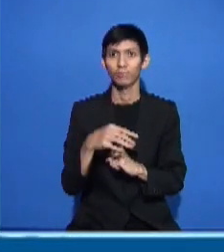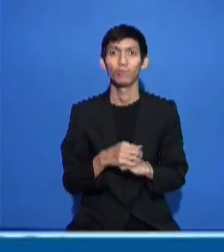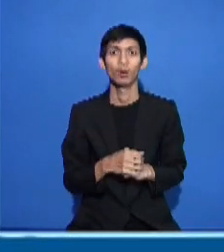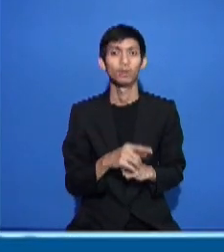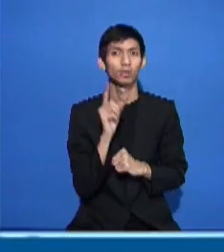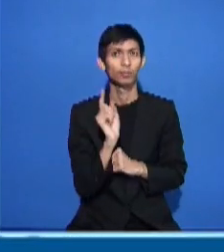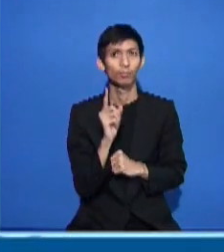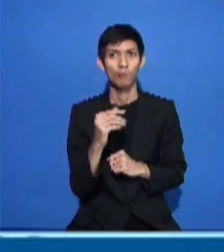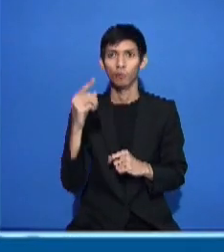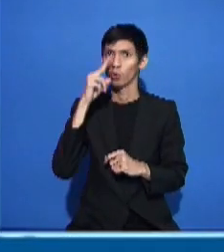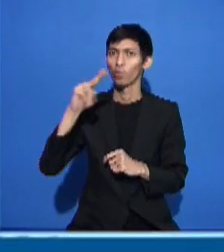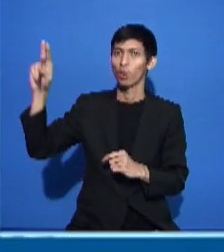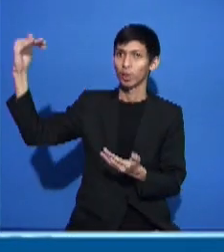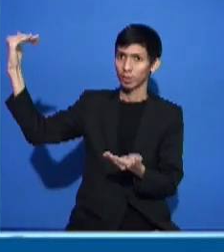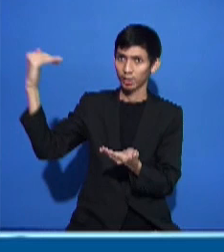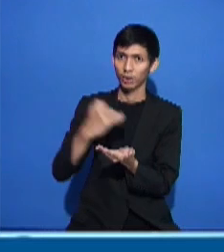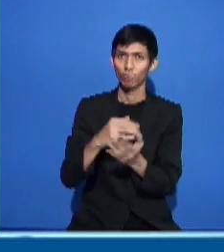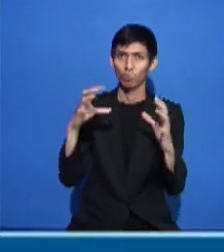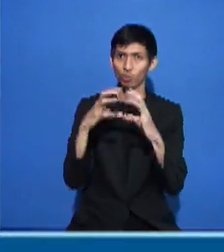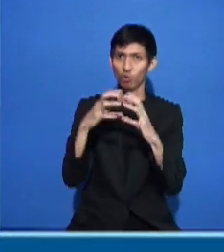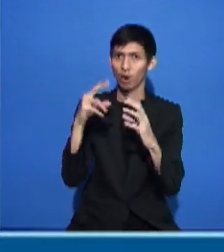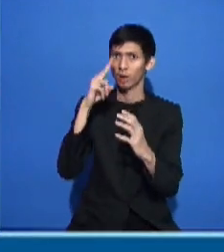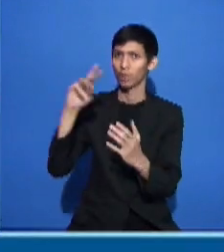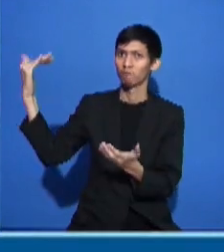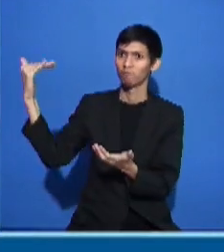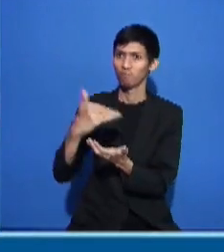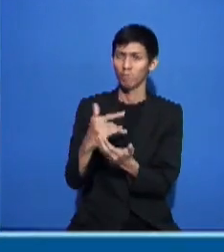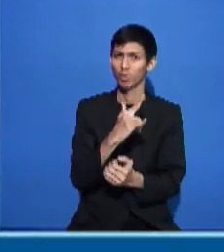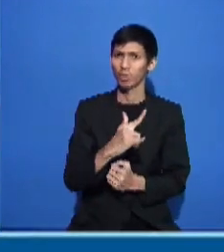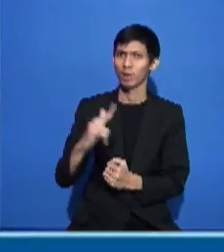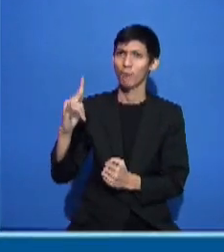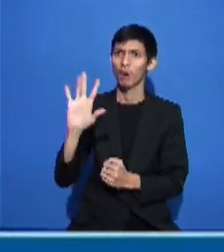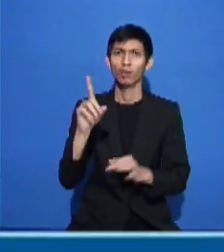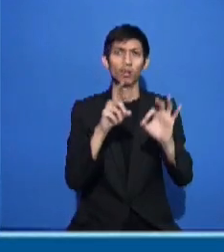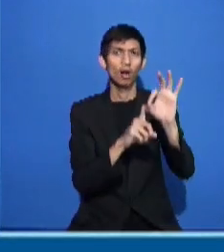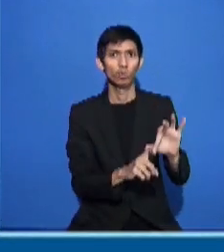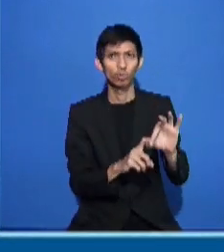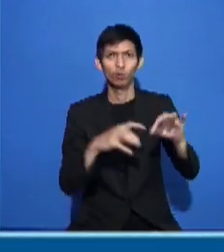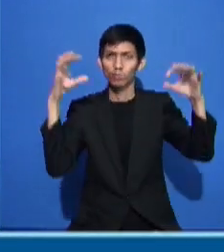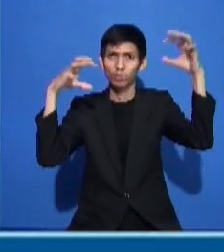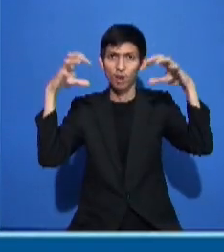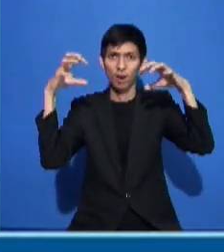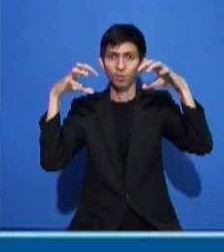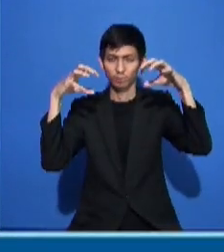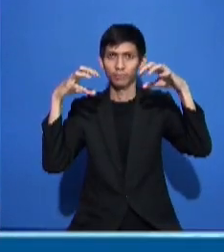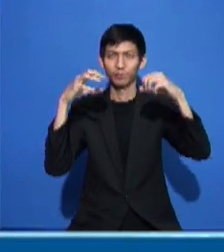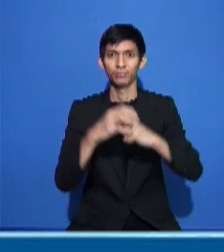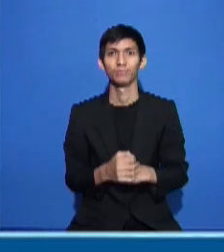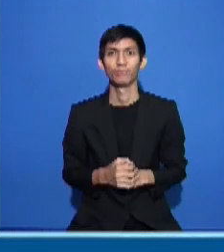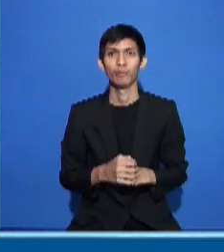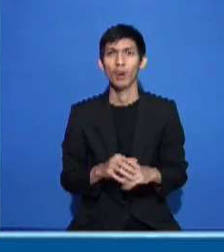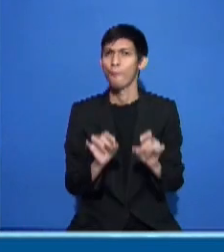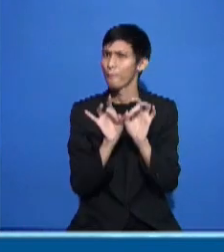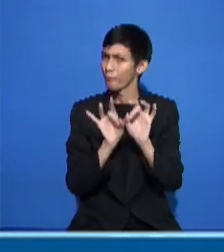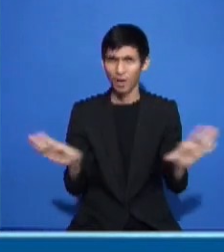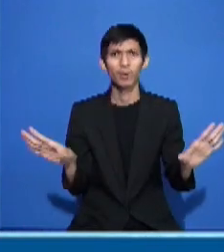import pasudianipun ajek sak panjanging taun mboten gumantung kalian mangsa. Benten kalian woh lokal